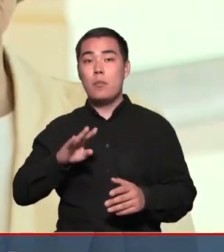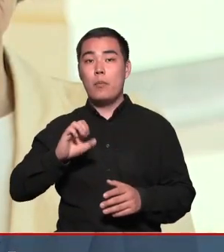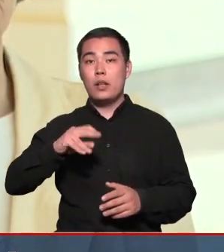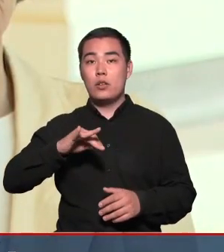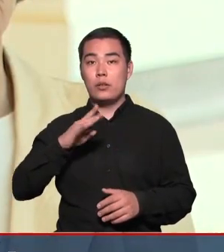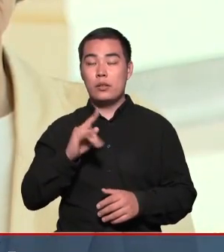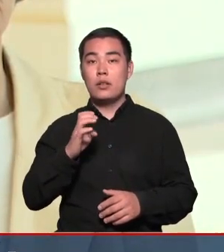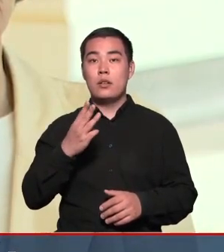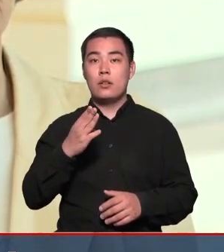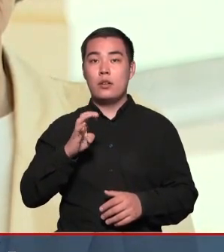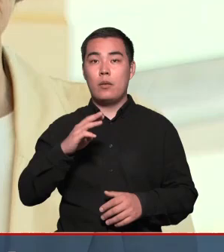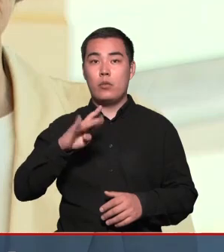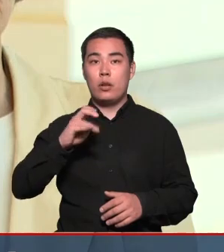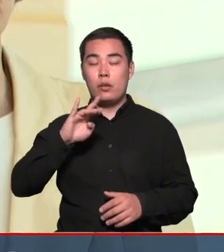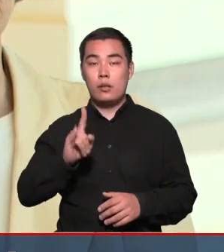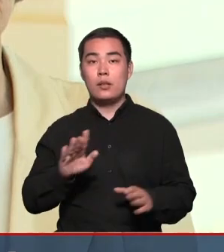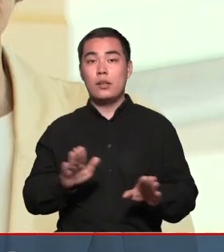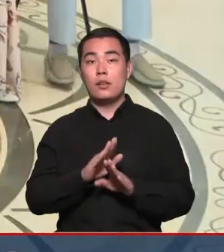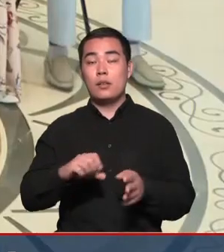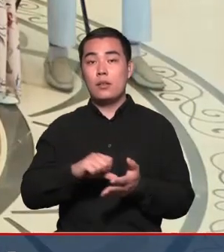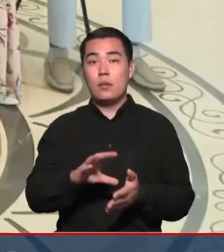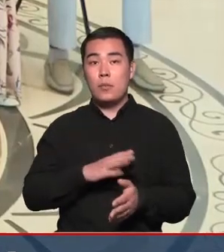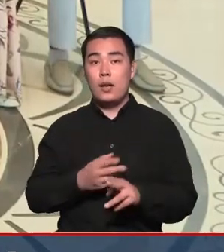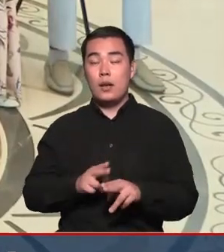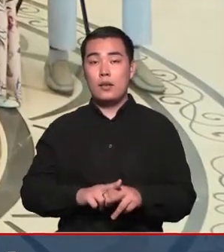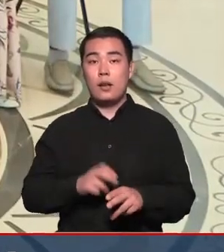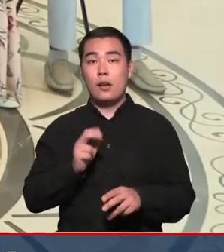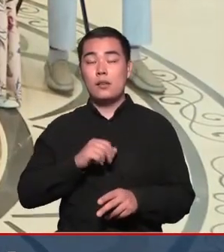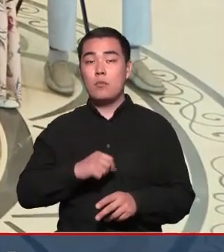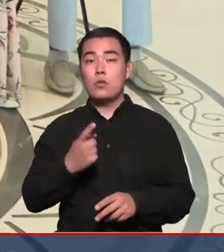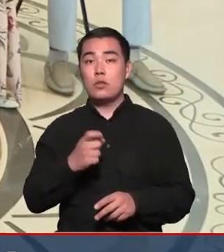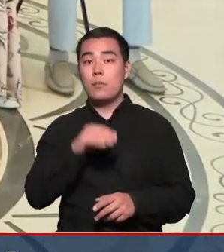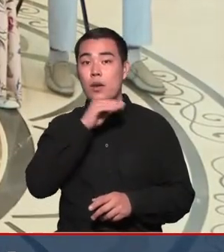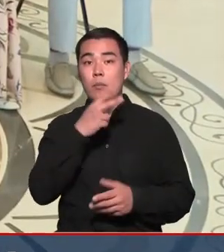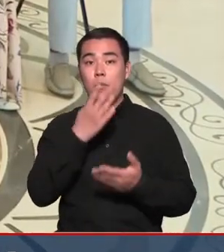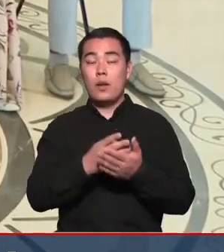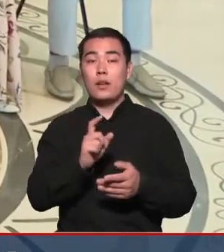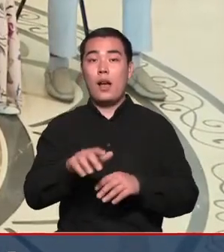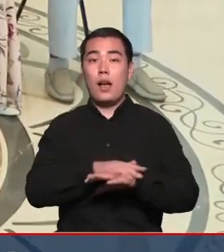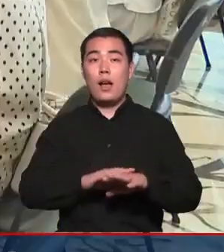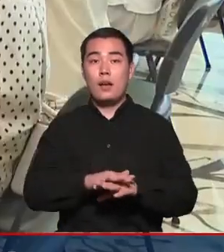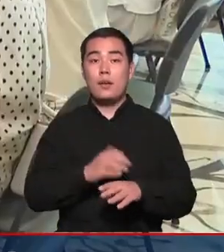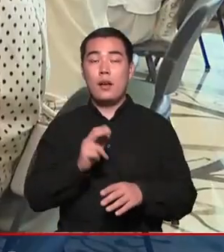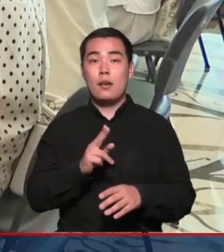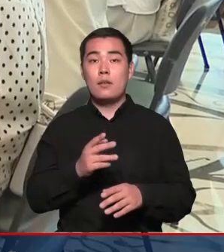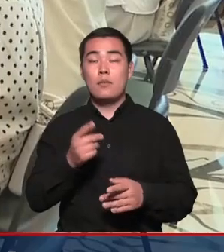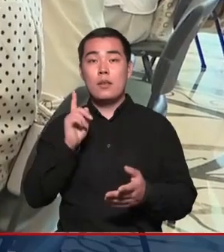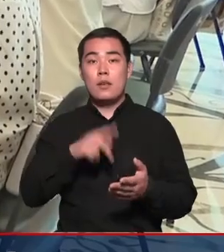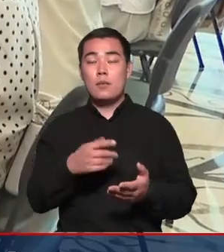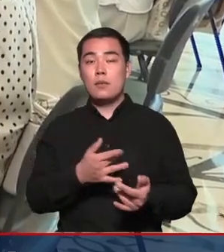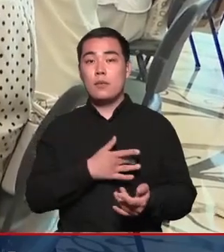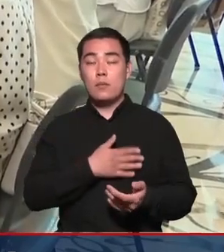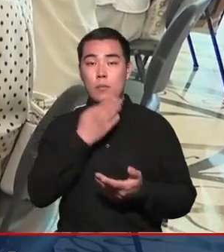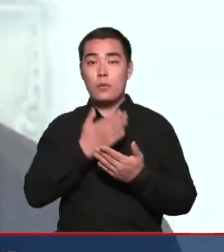патшасы Шәмшәтті драма байқауын ұйымдастырған. Осылайша жүзден жүйрік шығып, төрешілердің тезінен өткен туынды